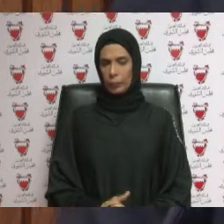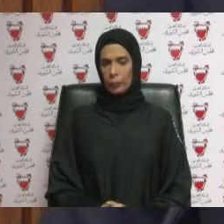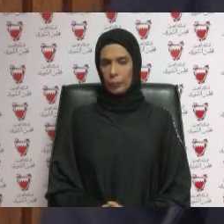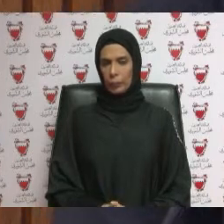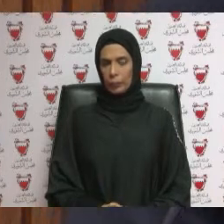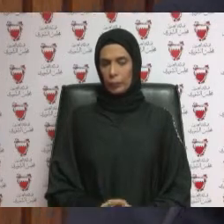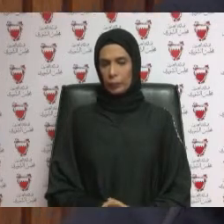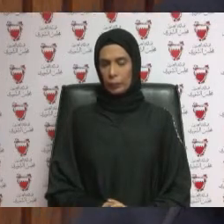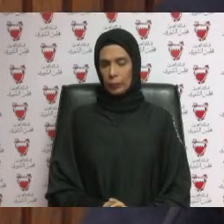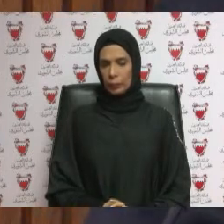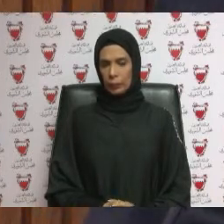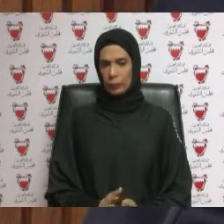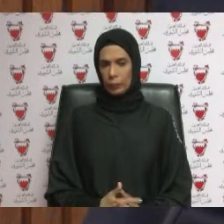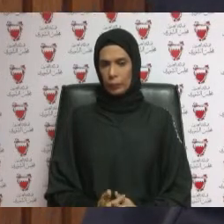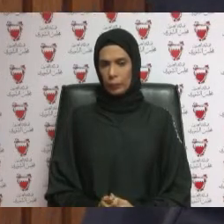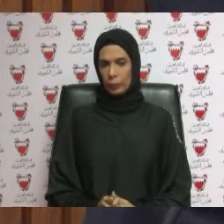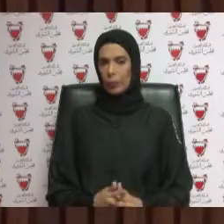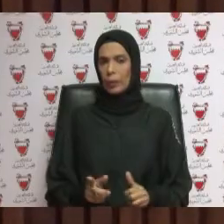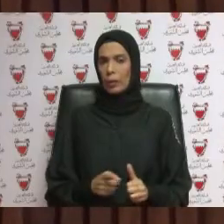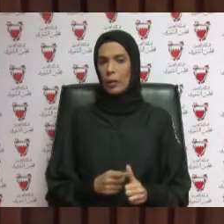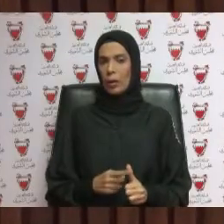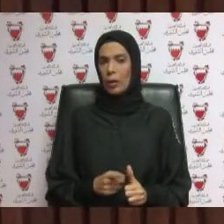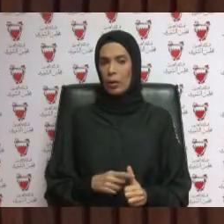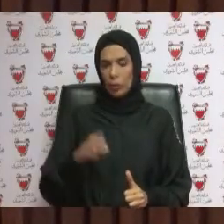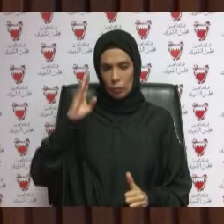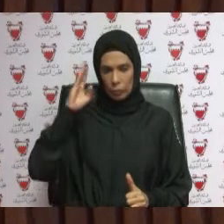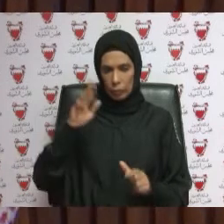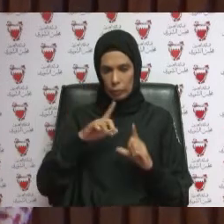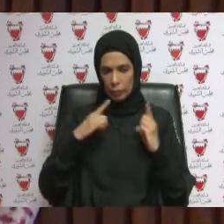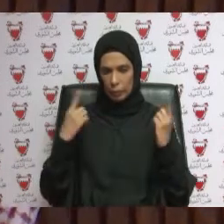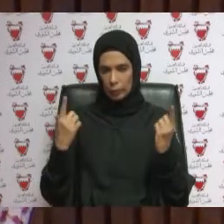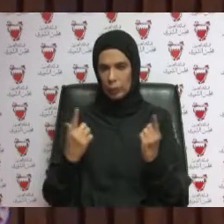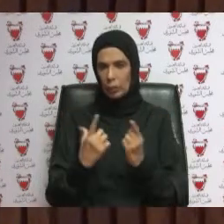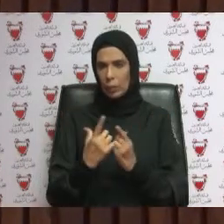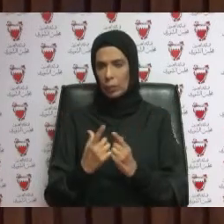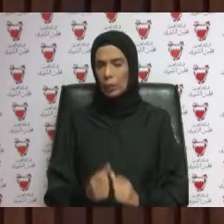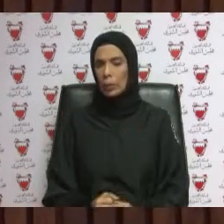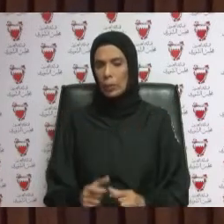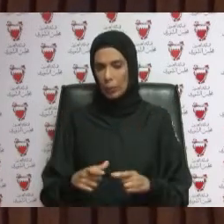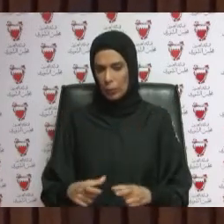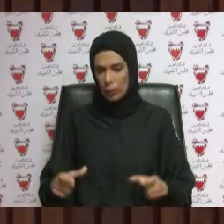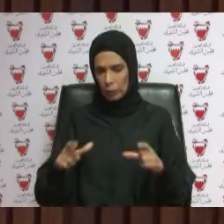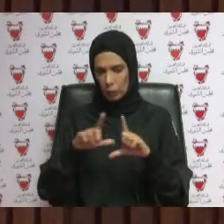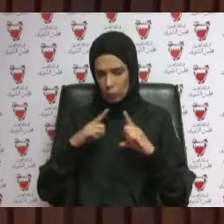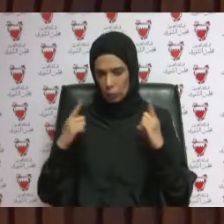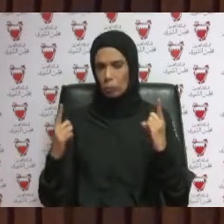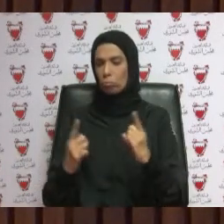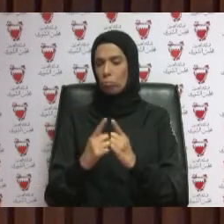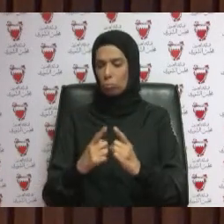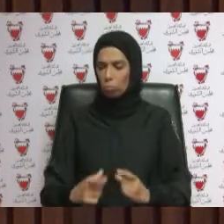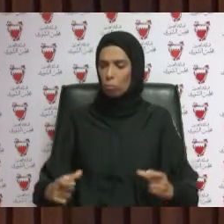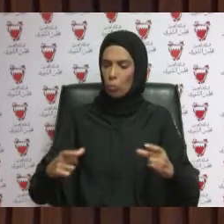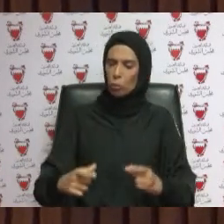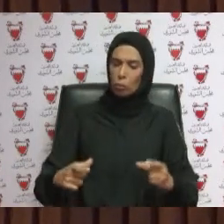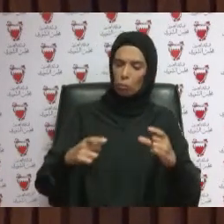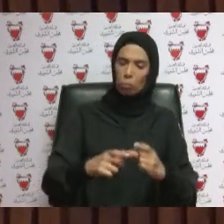الرئيس. بداية نشكر اللجنة على تقريرها، والأمانة احنا اجتمعنا باللجنة اجتماعات يعني